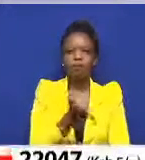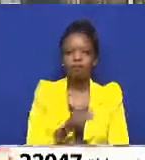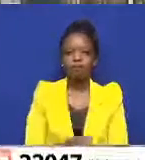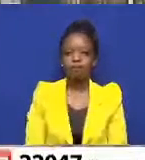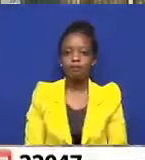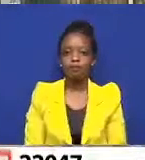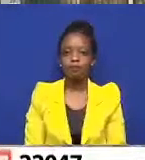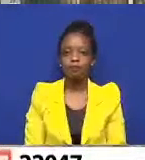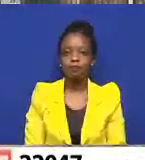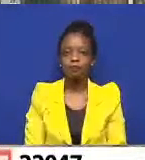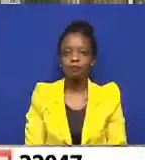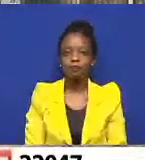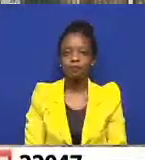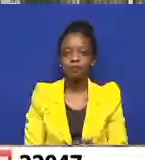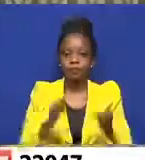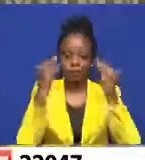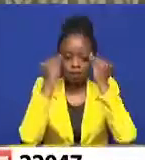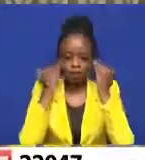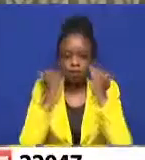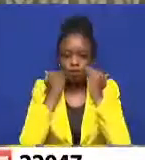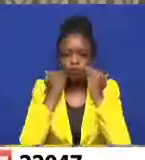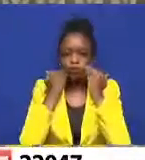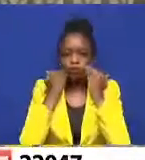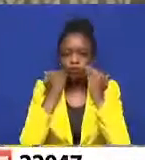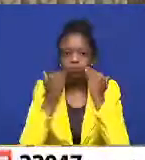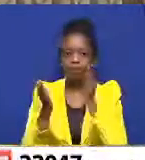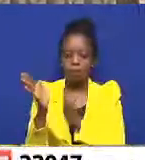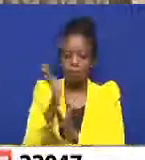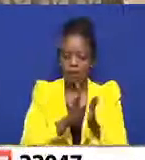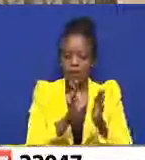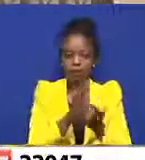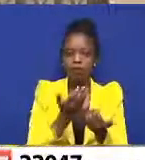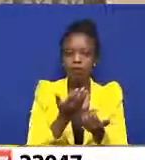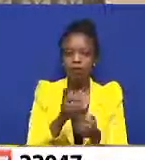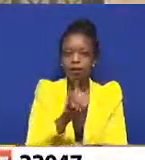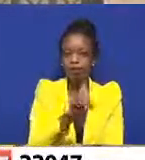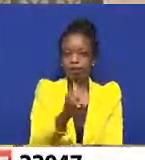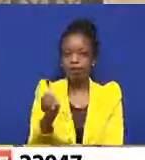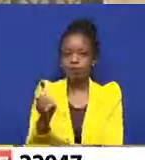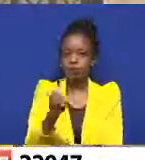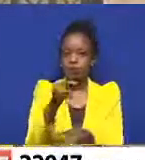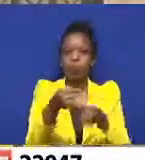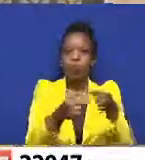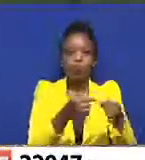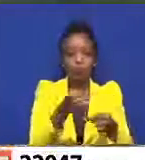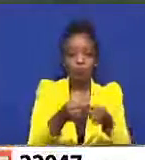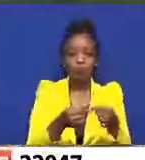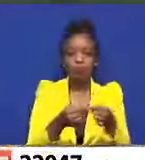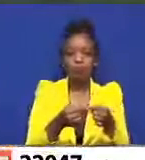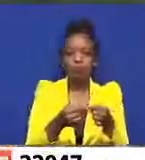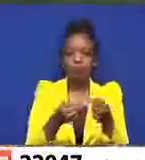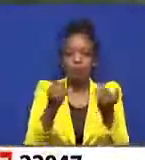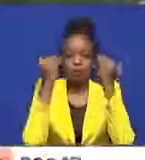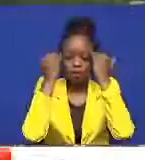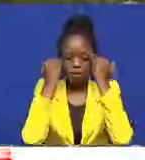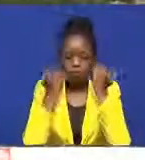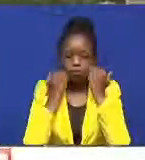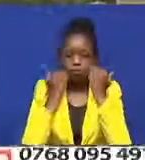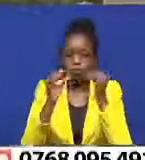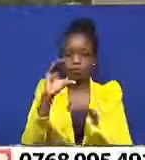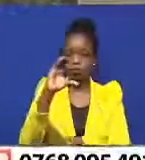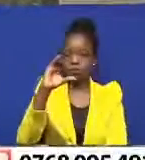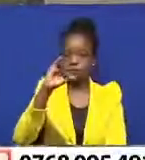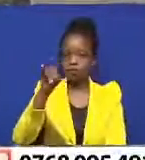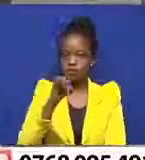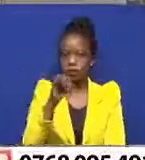kuripotiwa katika mahakama ya mimani shughuli Za kunyunyizia Dawa zinaendelea baada ya jaji mkuu David maraga